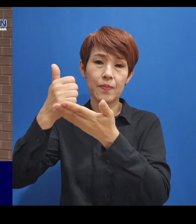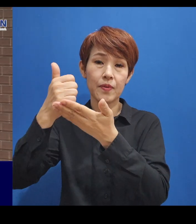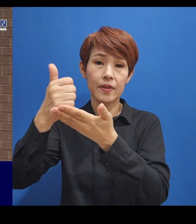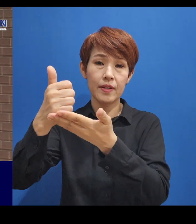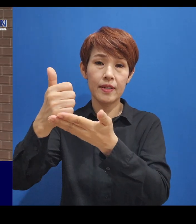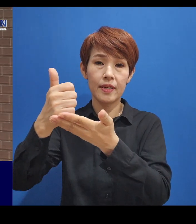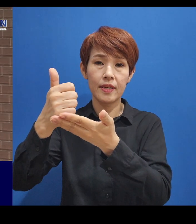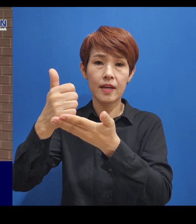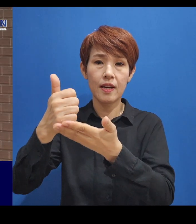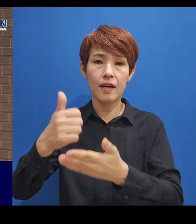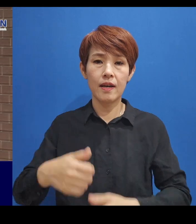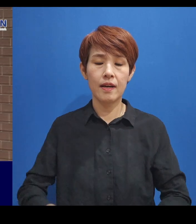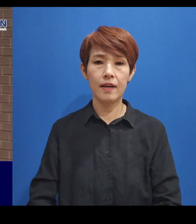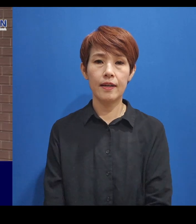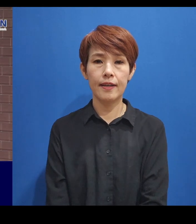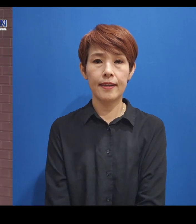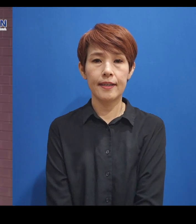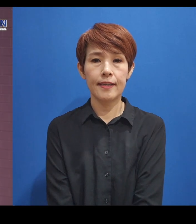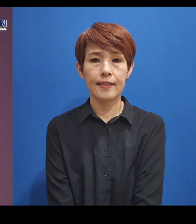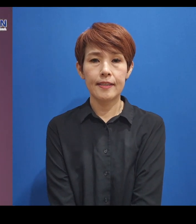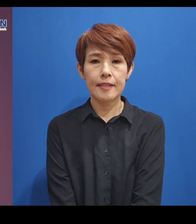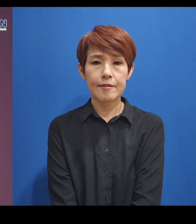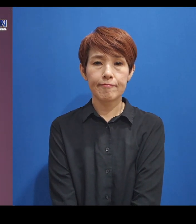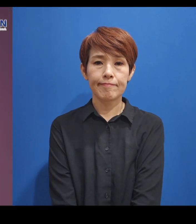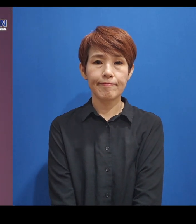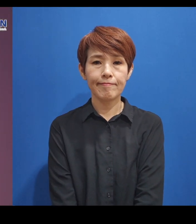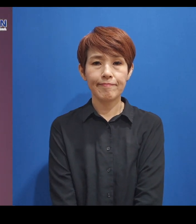감사하며 섬기리라.